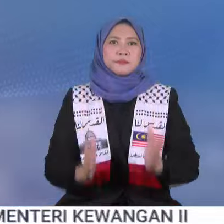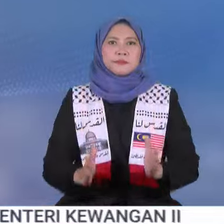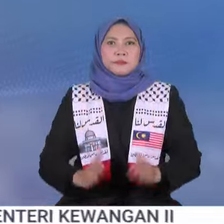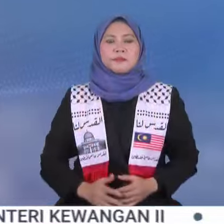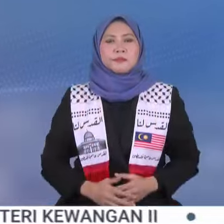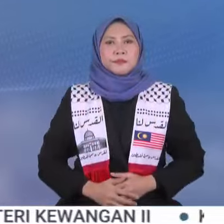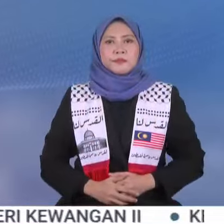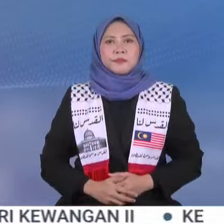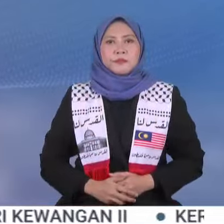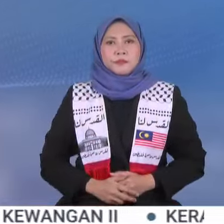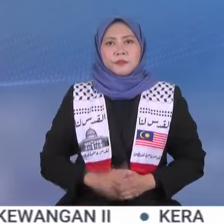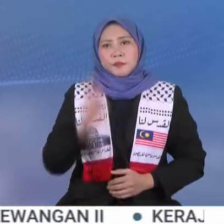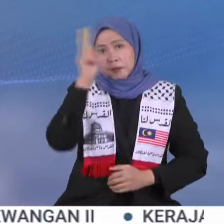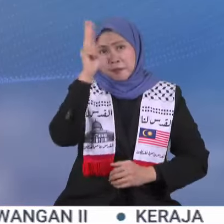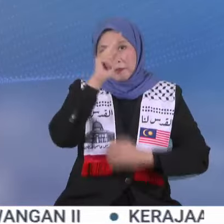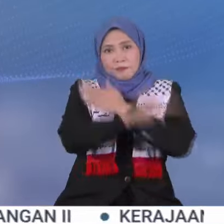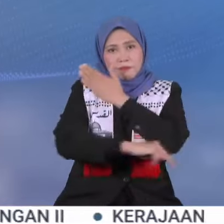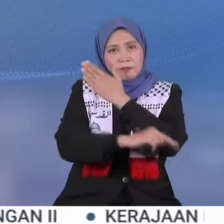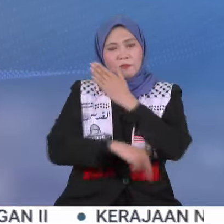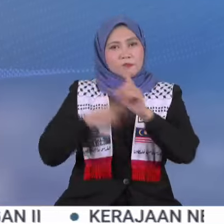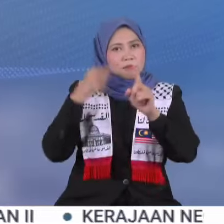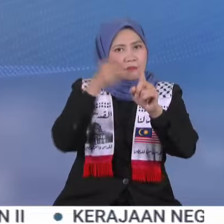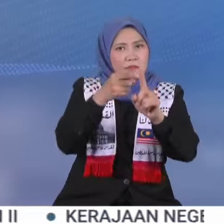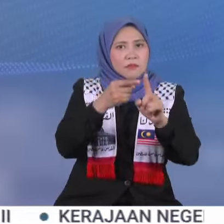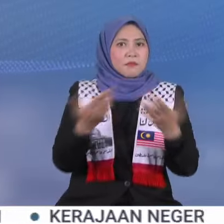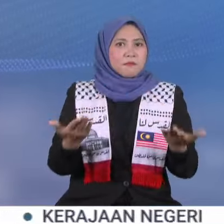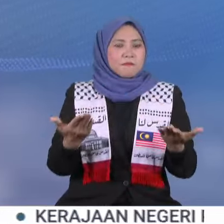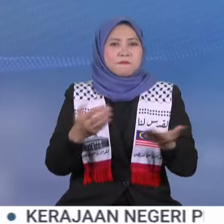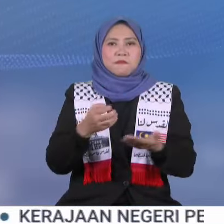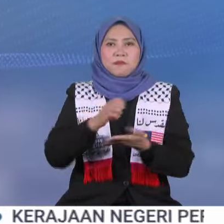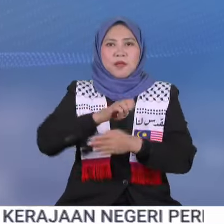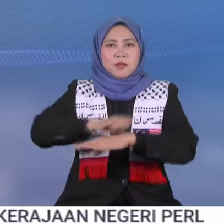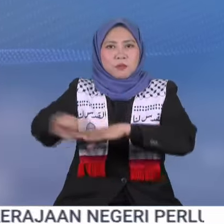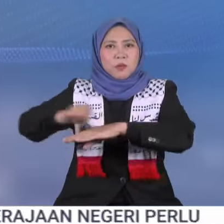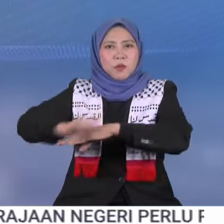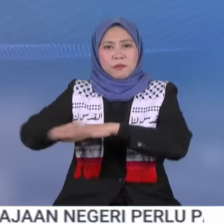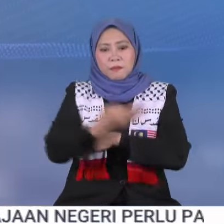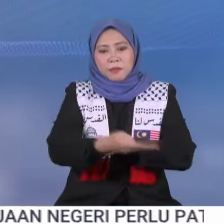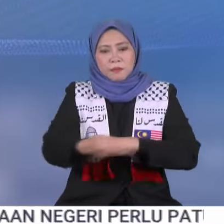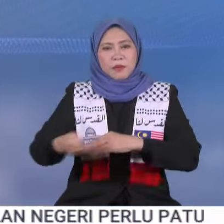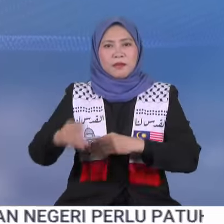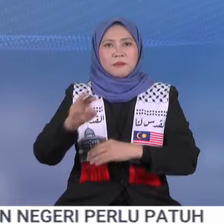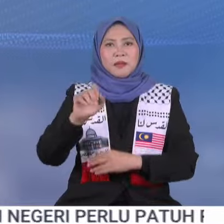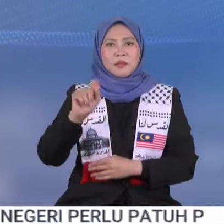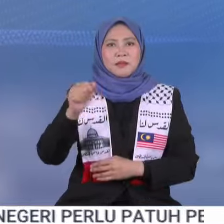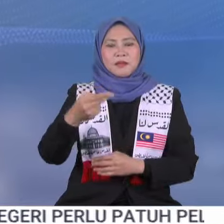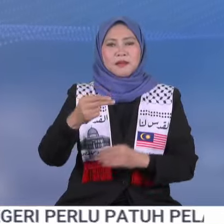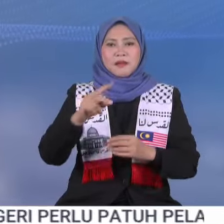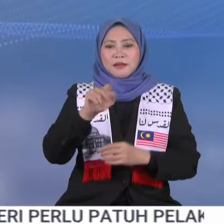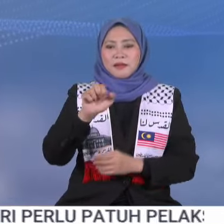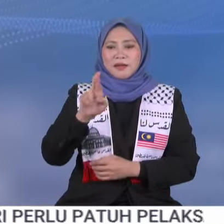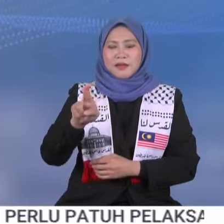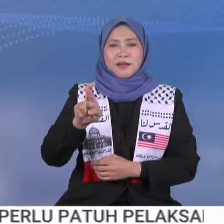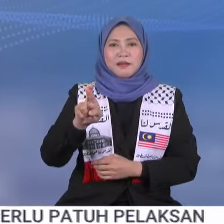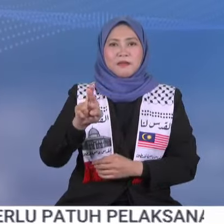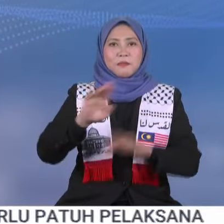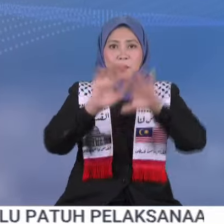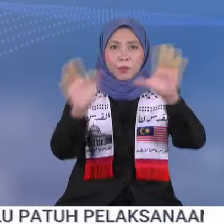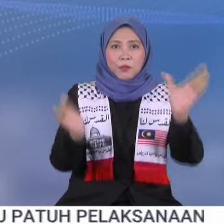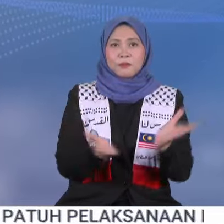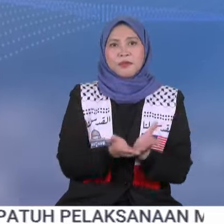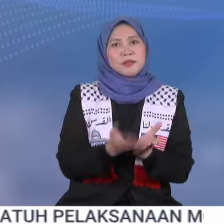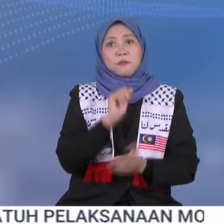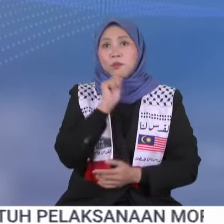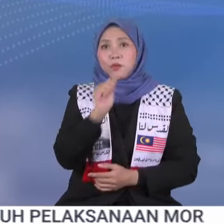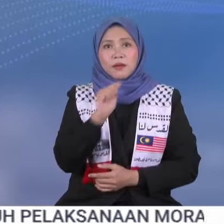tahanan kerajaan Negeri perlu patuh pelaksanaan moratorium pengeksportan bahan mentah unsur Nadir bumi bukan radioaktif